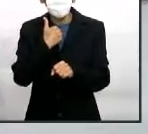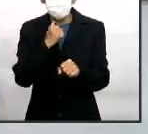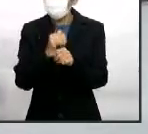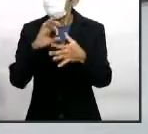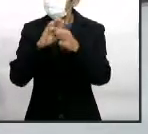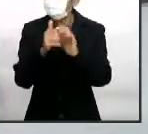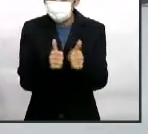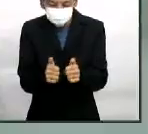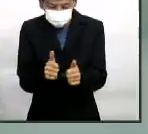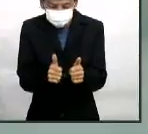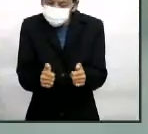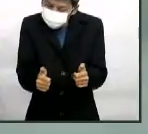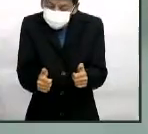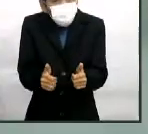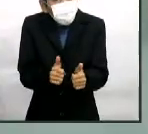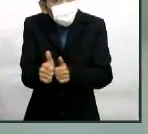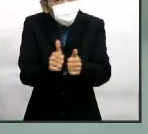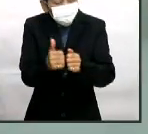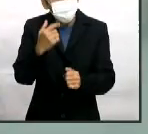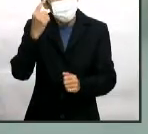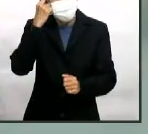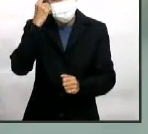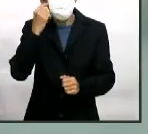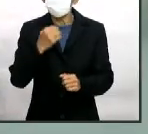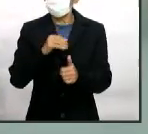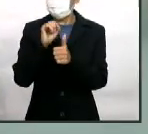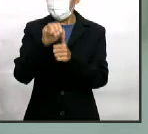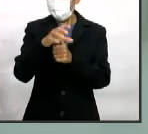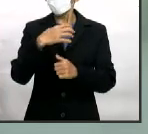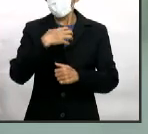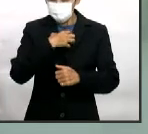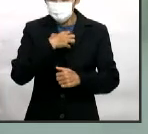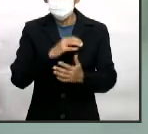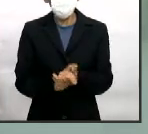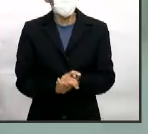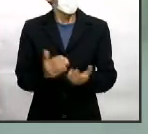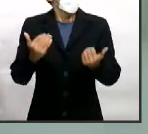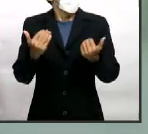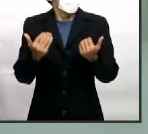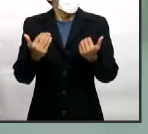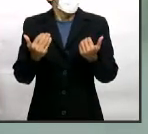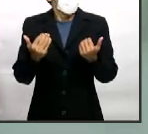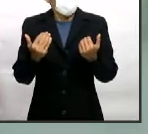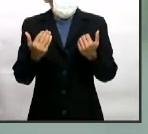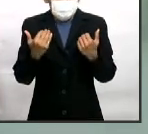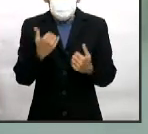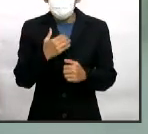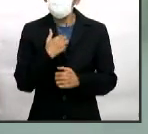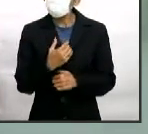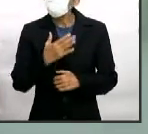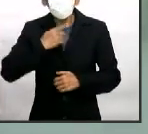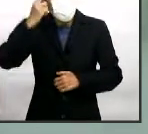กีฬาอีสปอร์ตด้วย คือผมว่าแบ่งอย่างนี้ดีกว่าคือผมว่าคือปัจจุบันเนี่ยคือคำถามผ